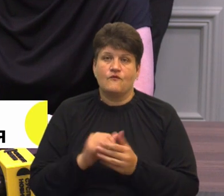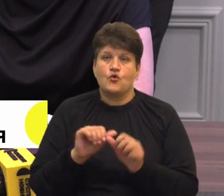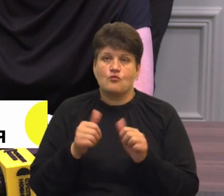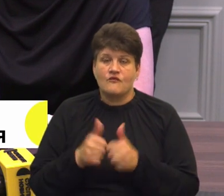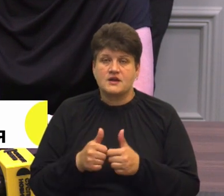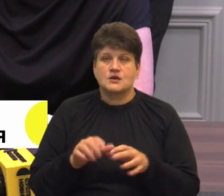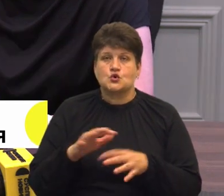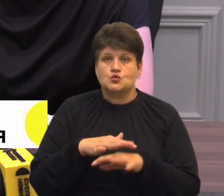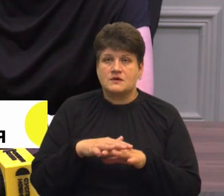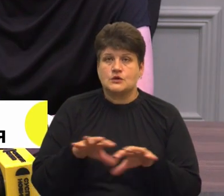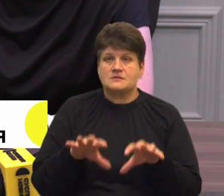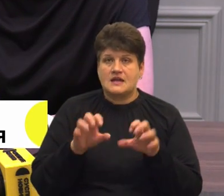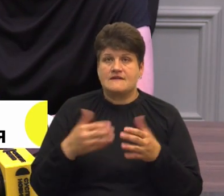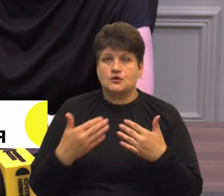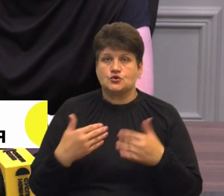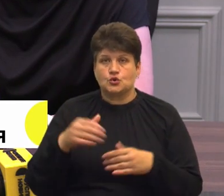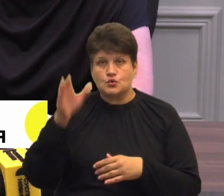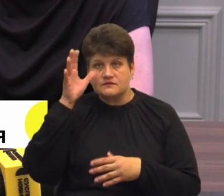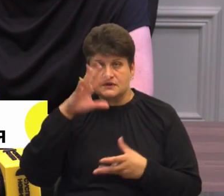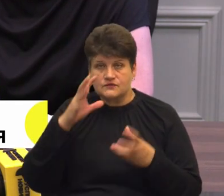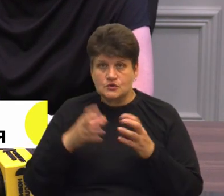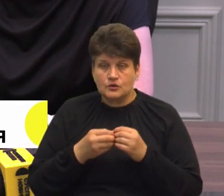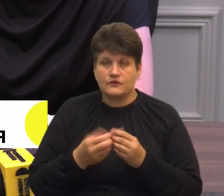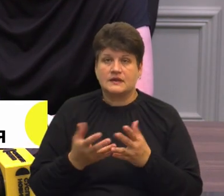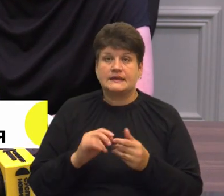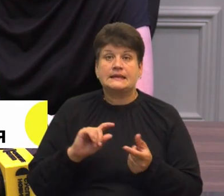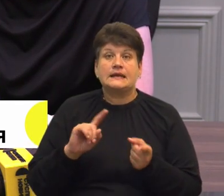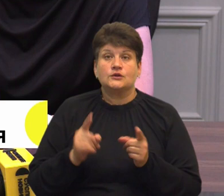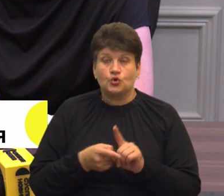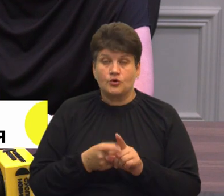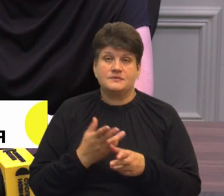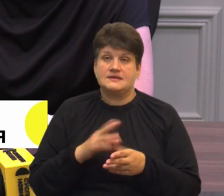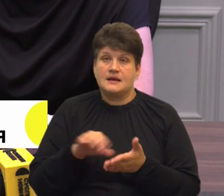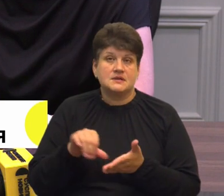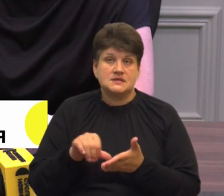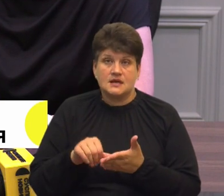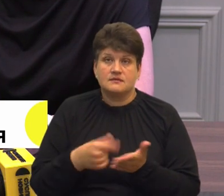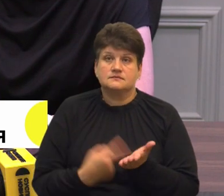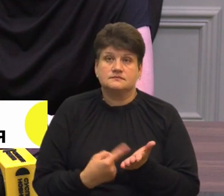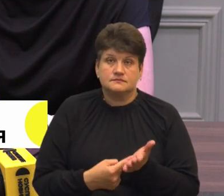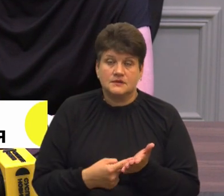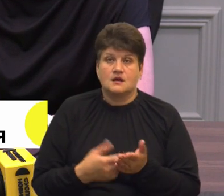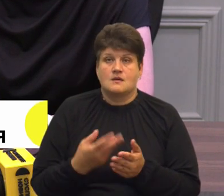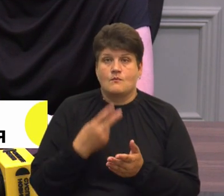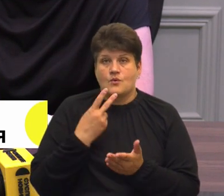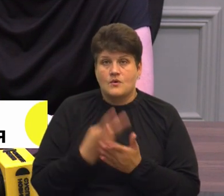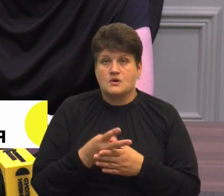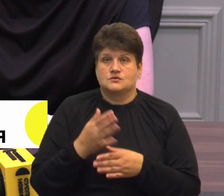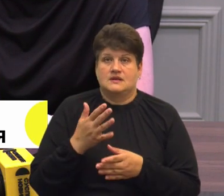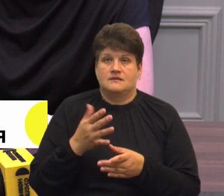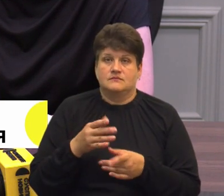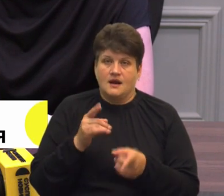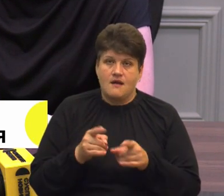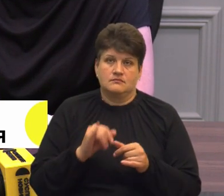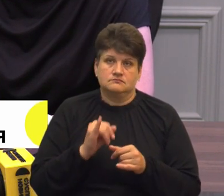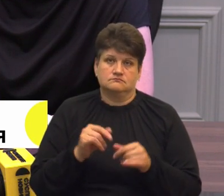відношення до освіти в цілому натомість опонентами процесу реорганізації не представлено аргументів котрі вказували на реальні негативні